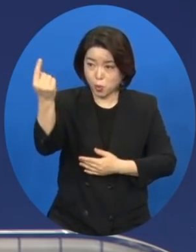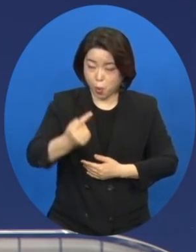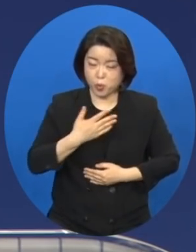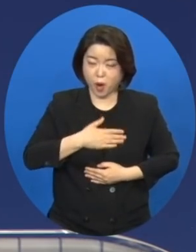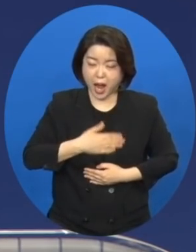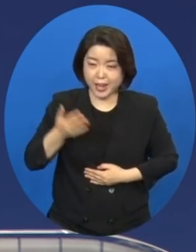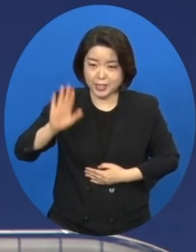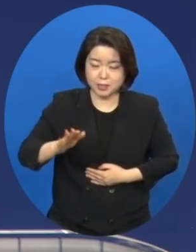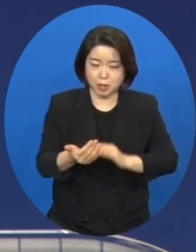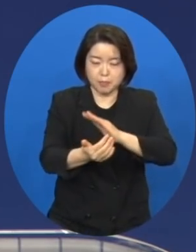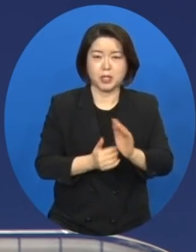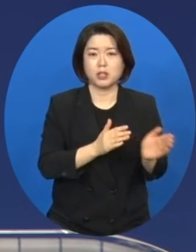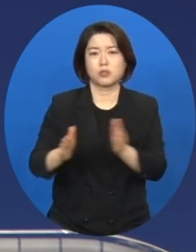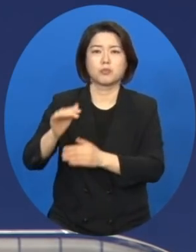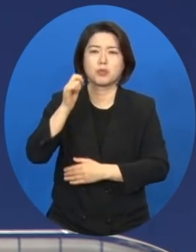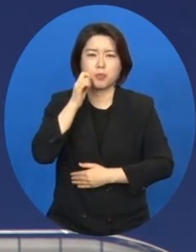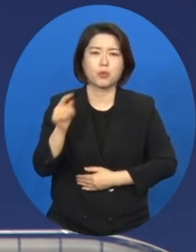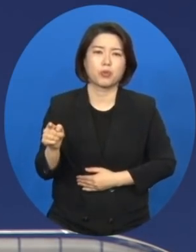겁니다.